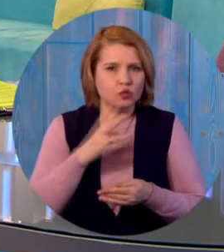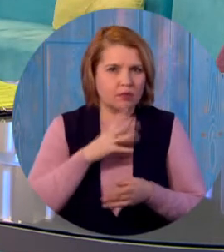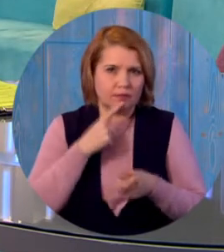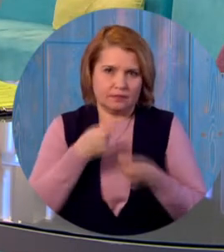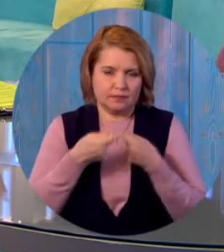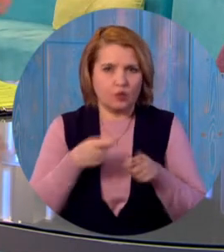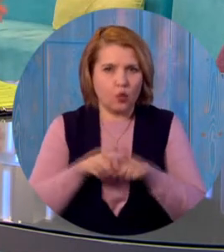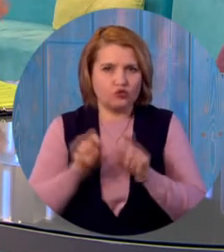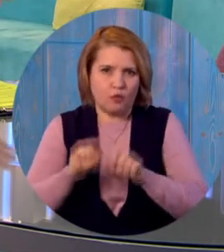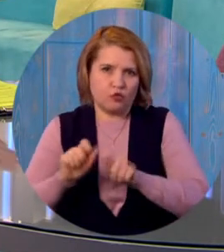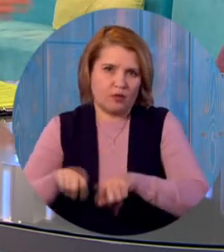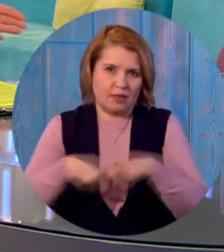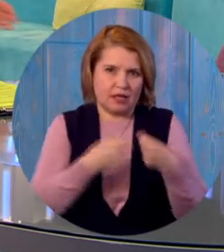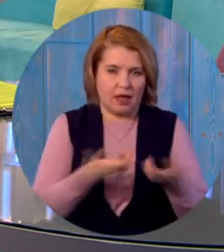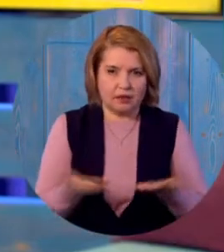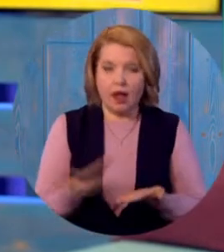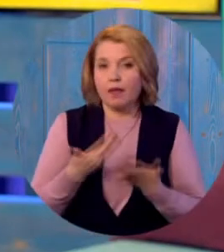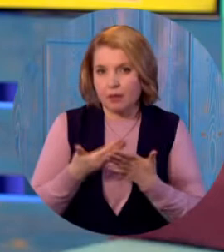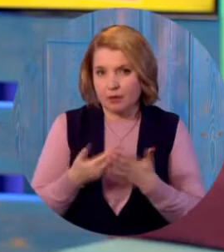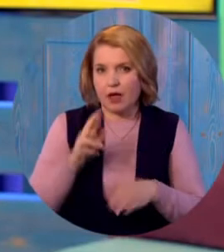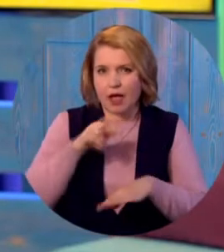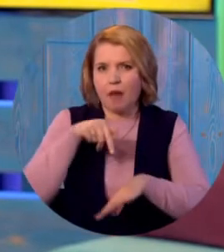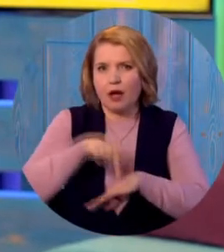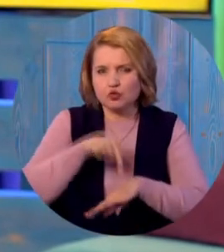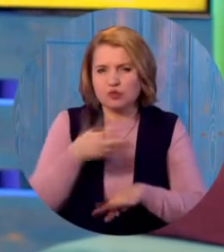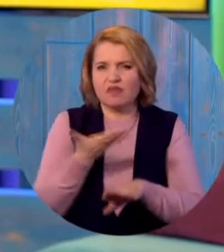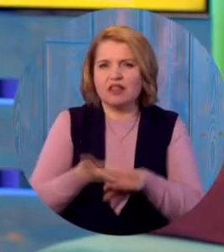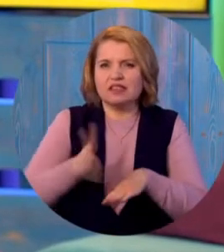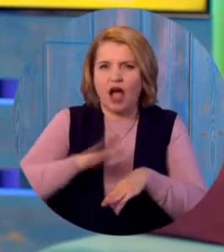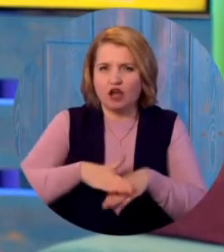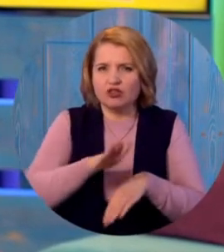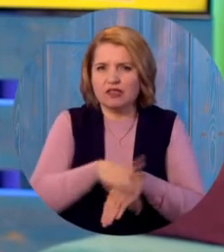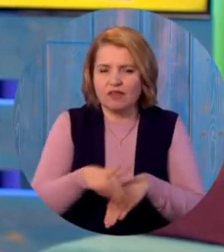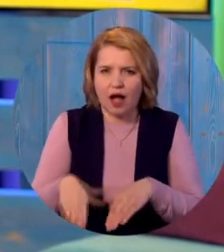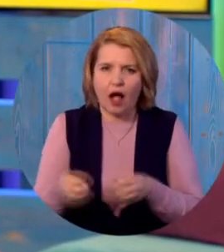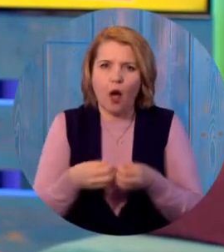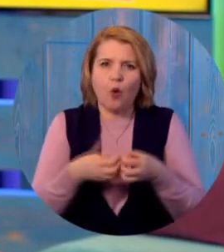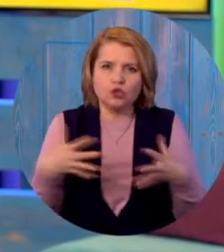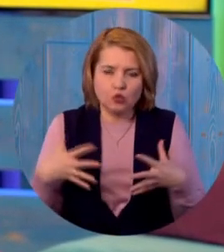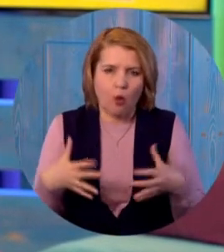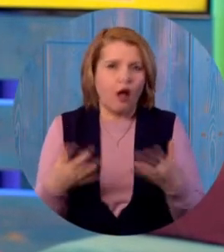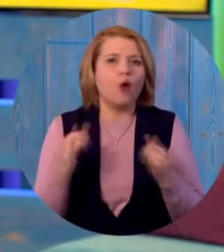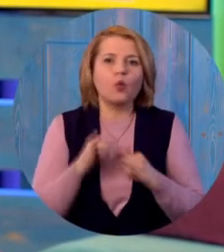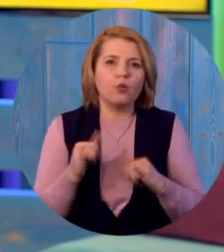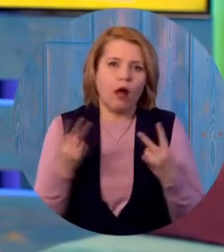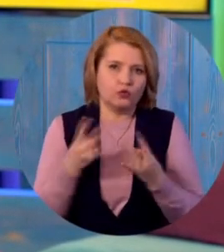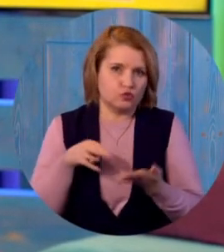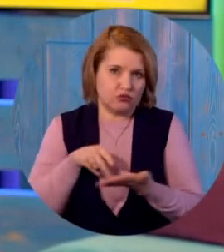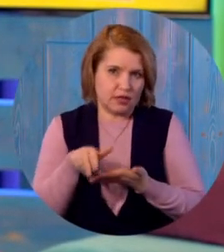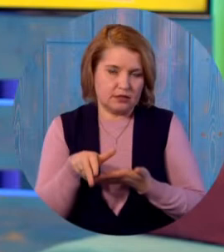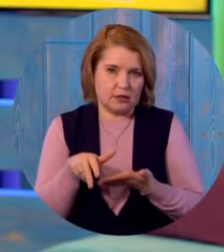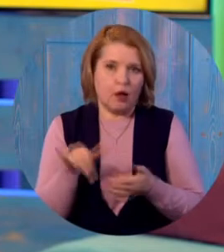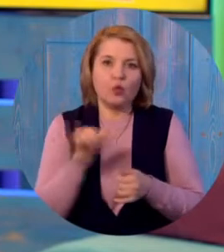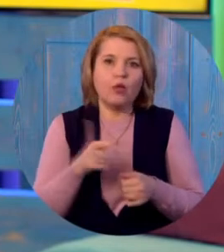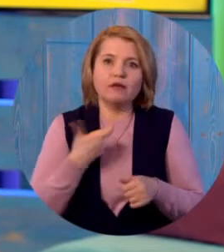Вот смотрите, я почувствовала тяжесть в ногах, какую-то отечность. Вот первым делом, что мне нужно делать? К какому специалисту идти и на какие исследования саму себя